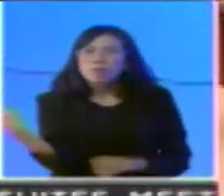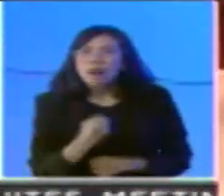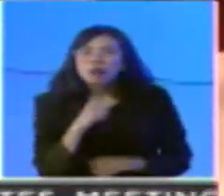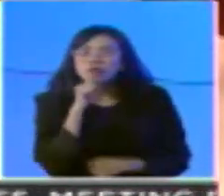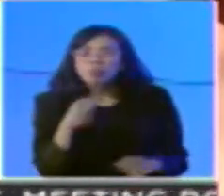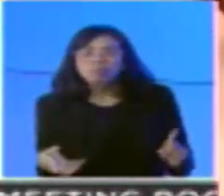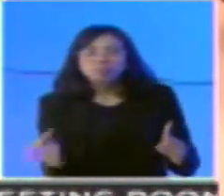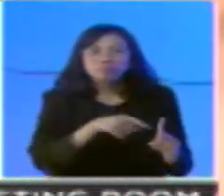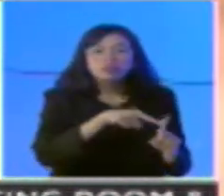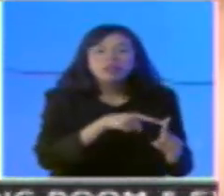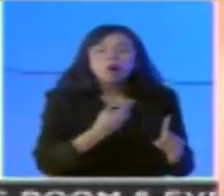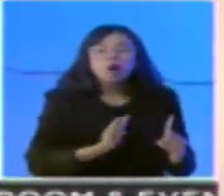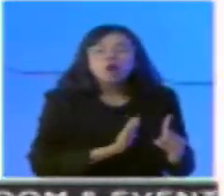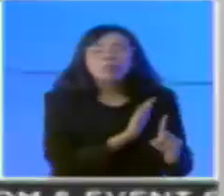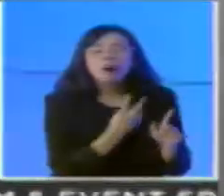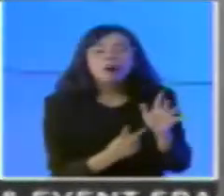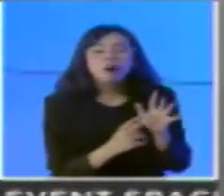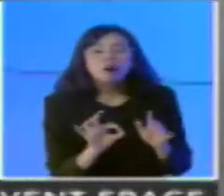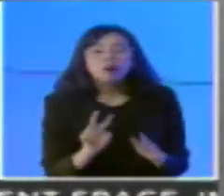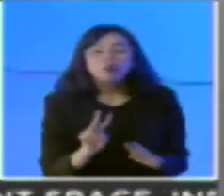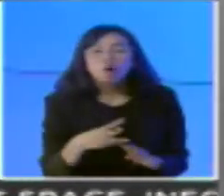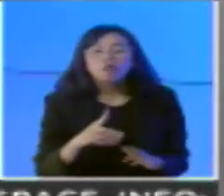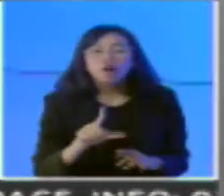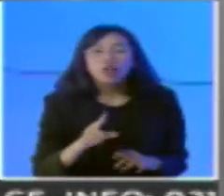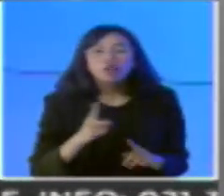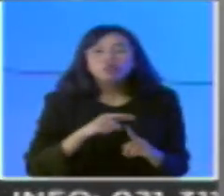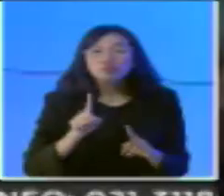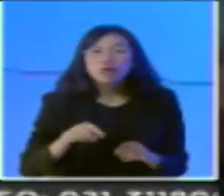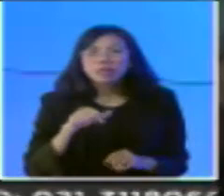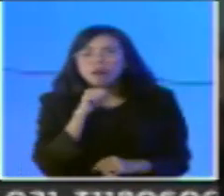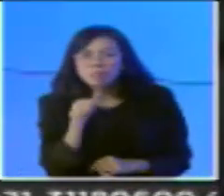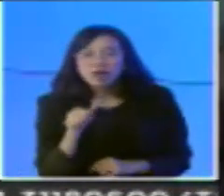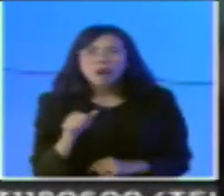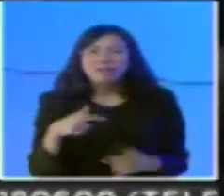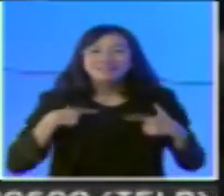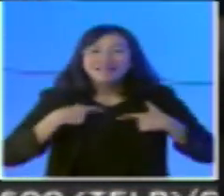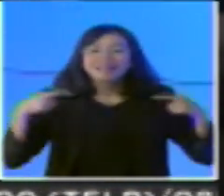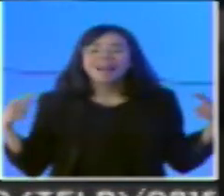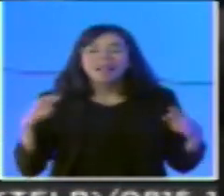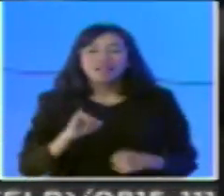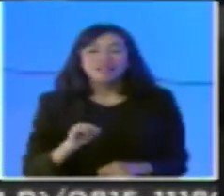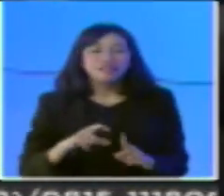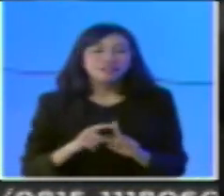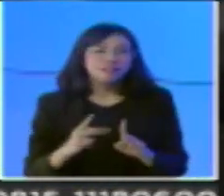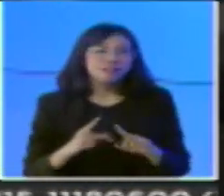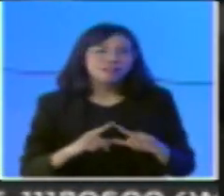senior KPK Novel Baswedan merupakan pekerjaan rumah Jenderal Polisi Idam Aziz saat baru dilantik sebagai